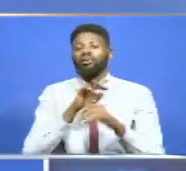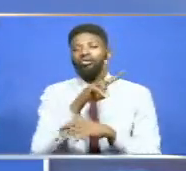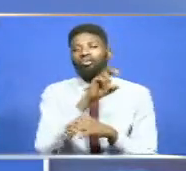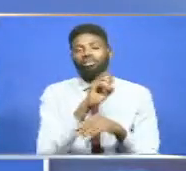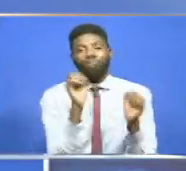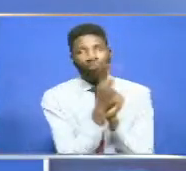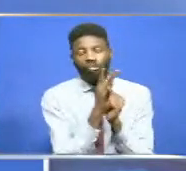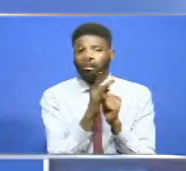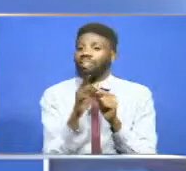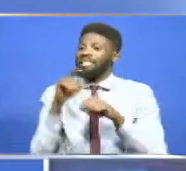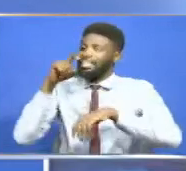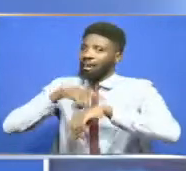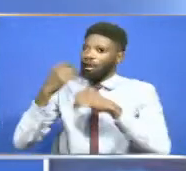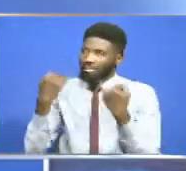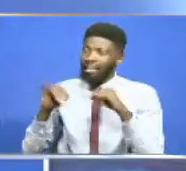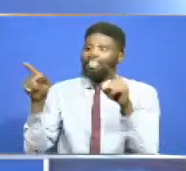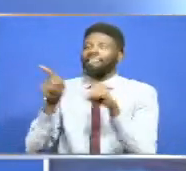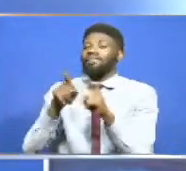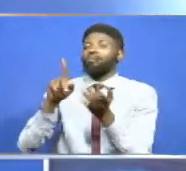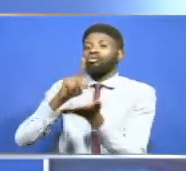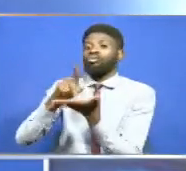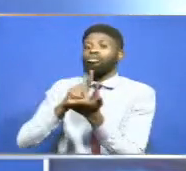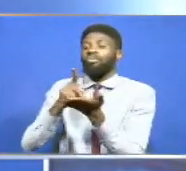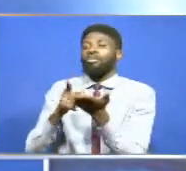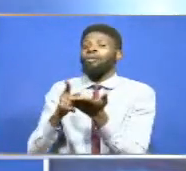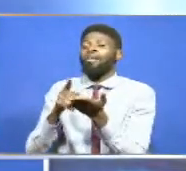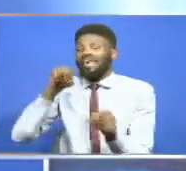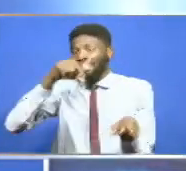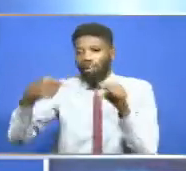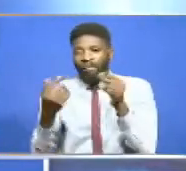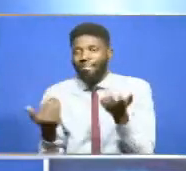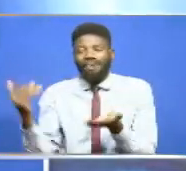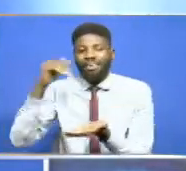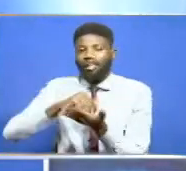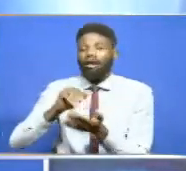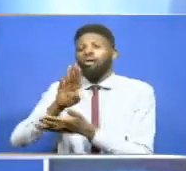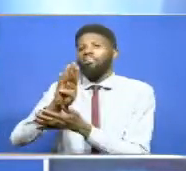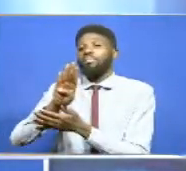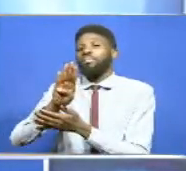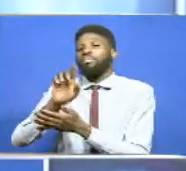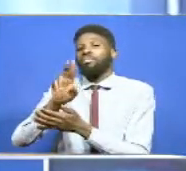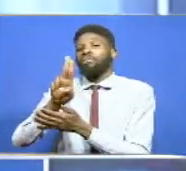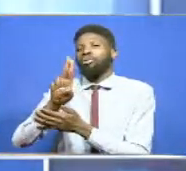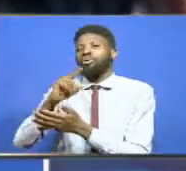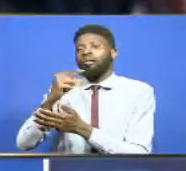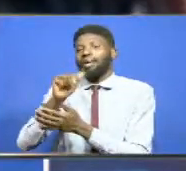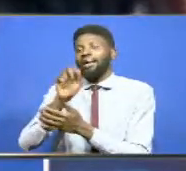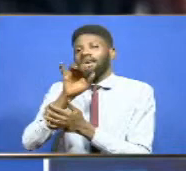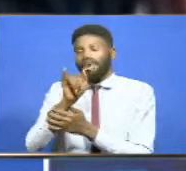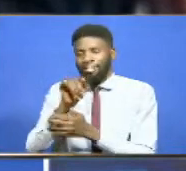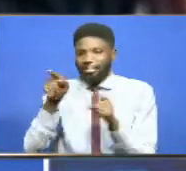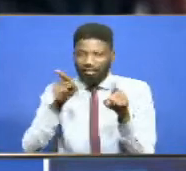la shambulizi la kemikali ya sumu huko Bulgaria na kitengo cha kijeshi cha Urusi.